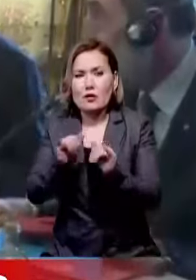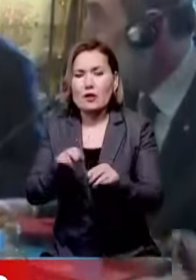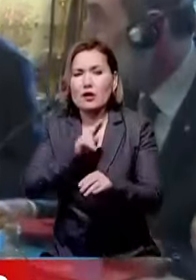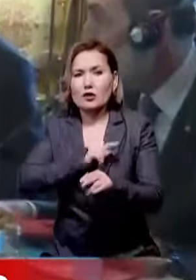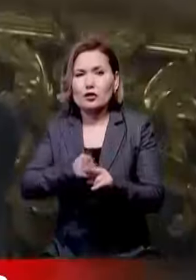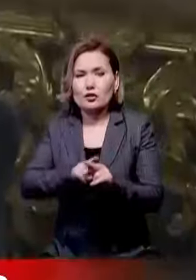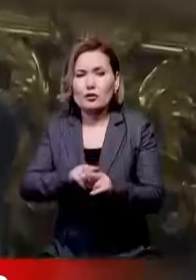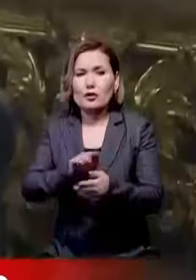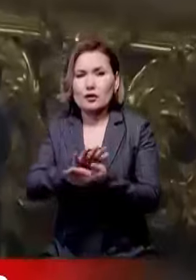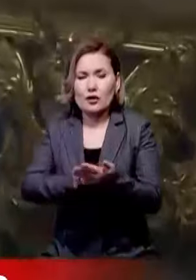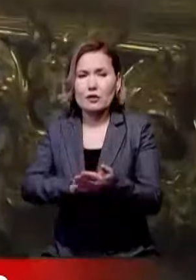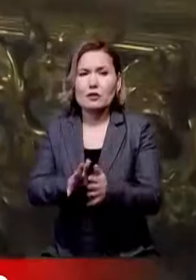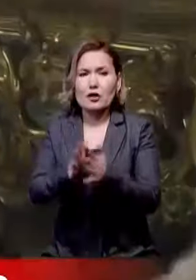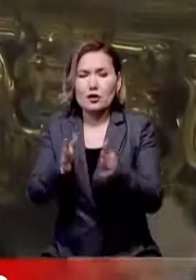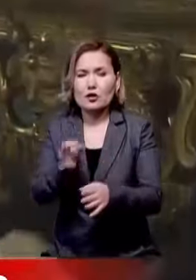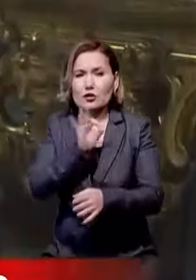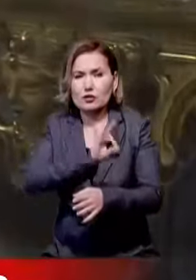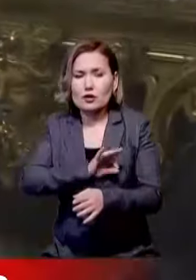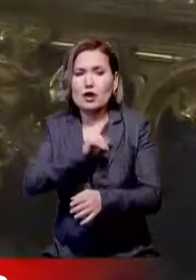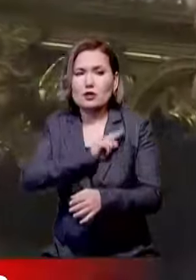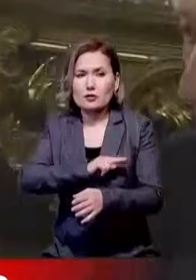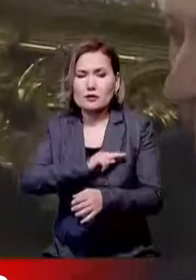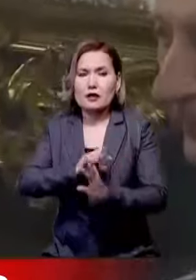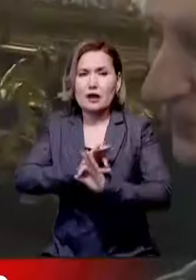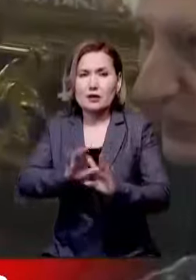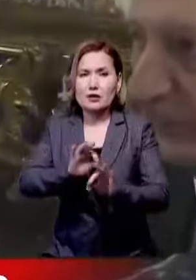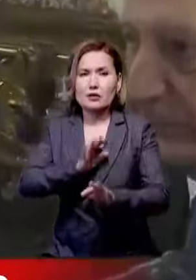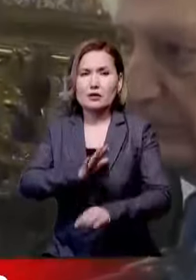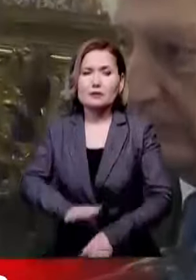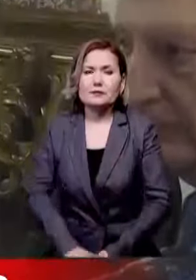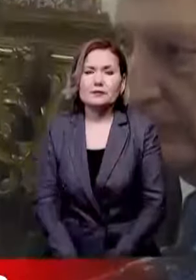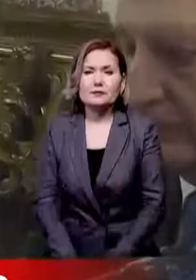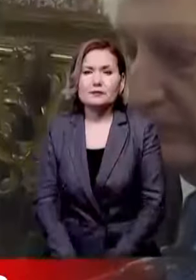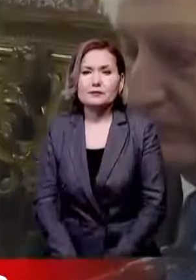өркендетудің келешегі зор екенін атап өтті.